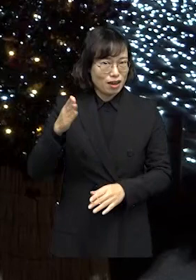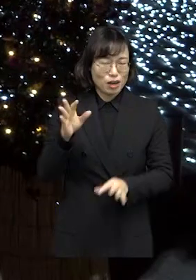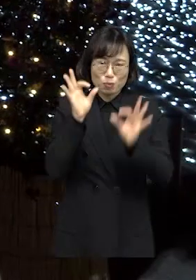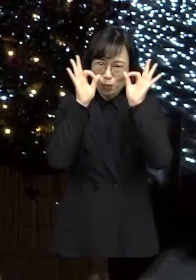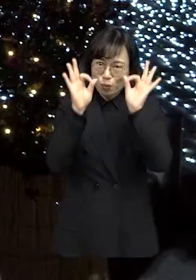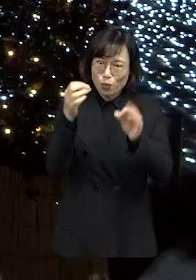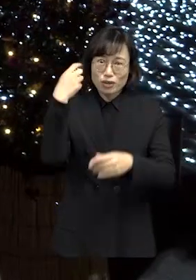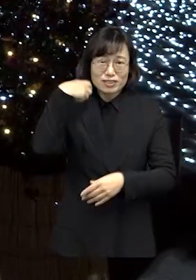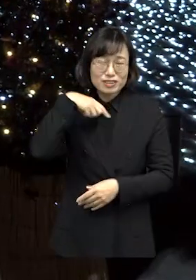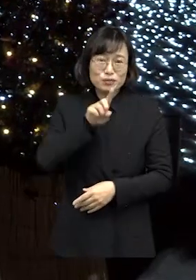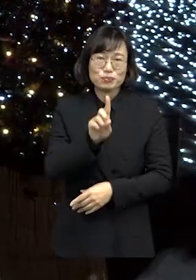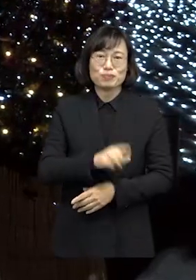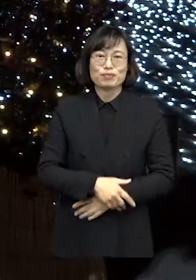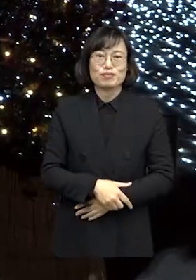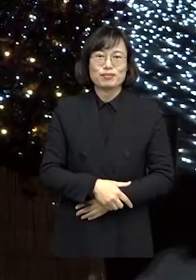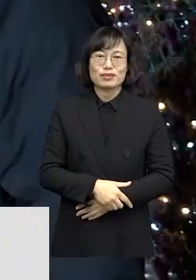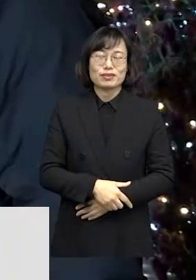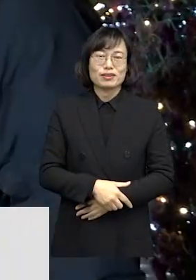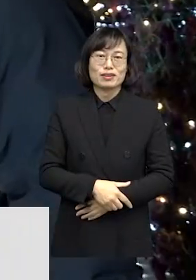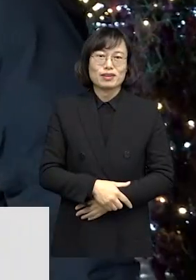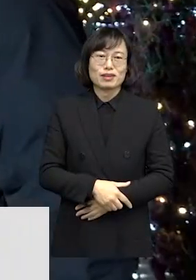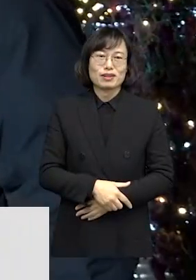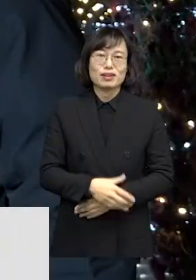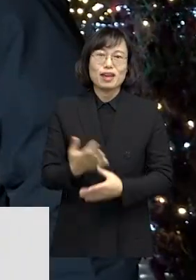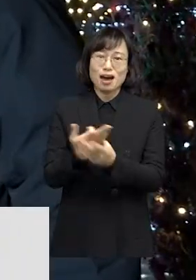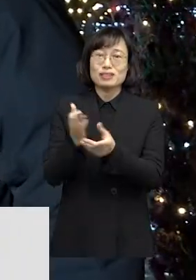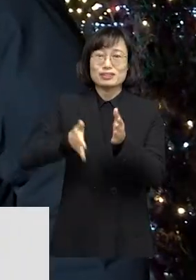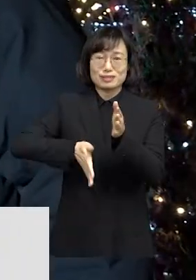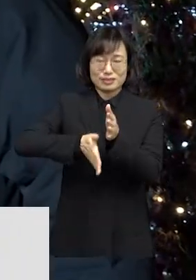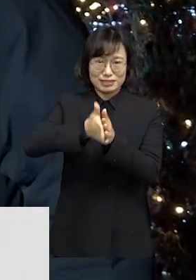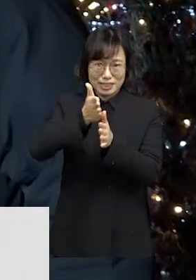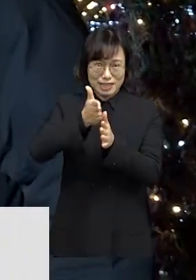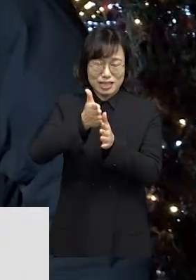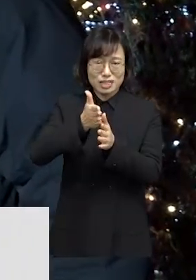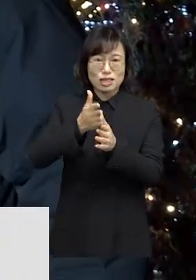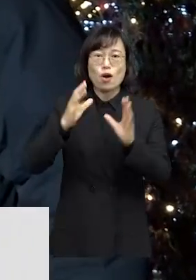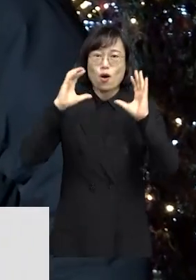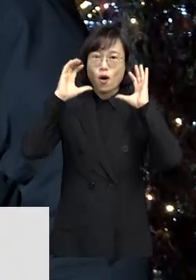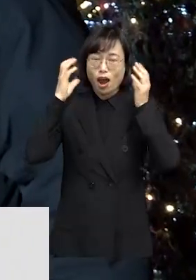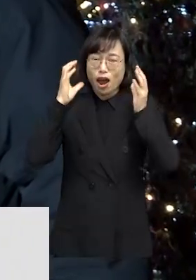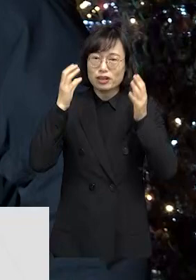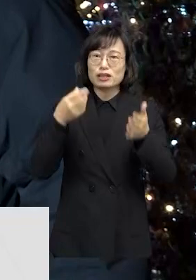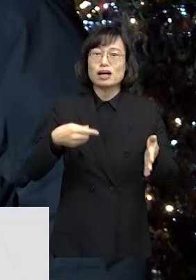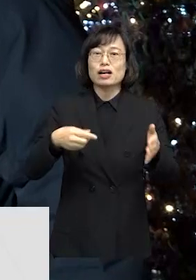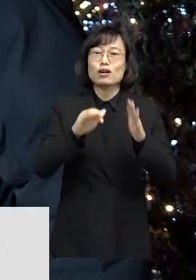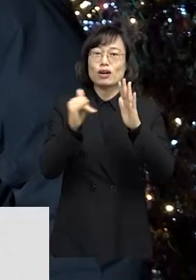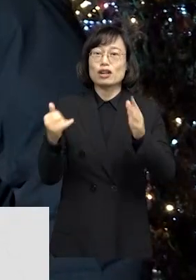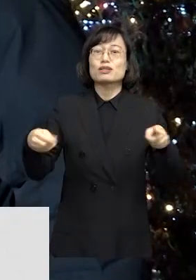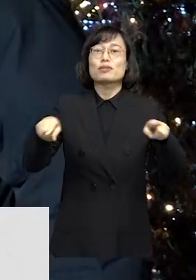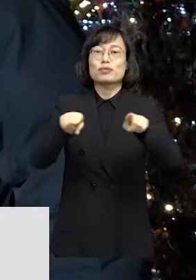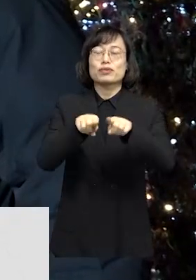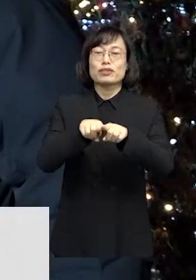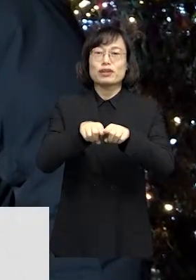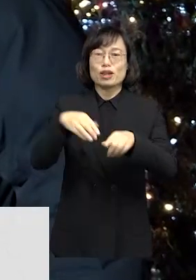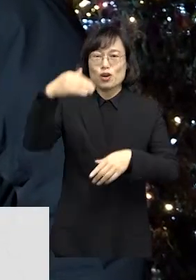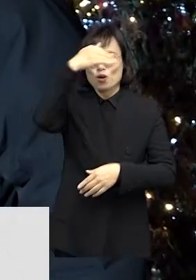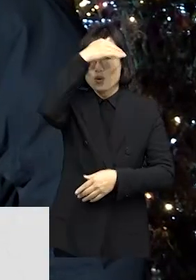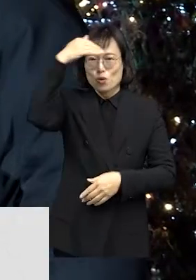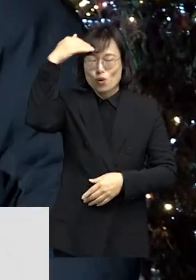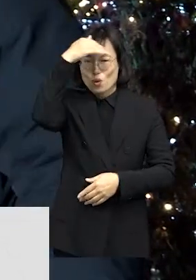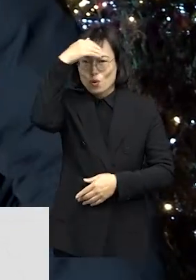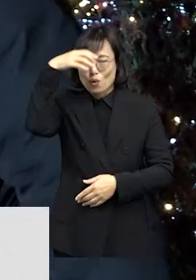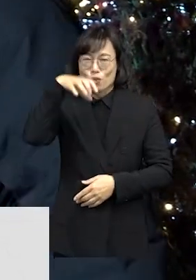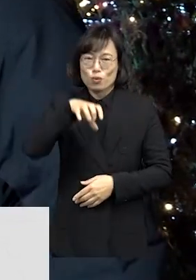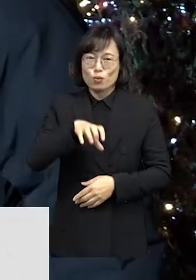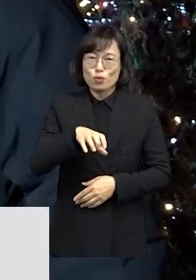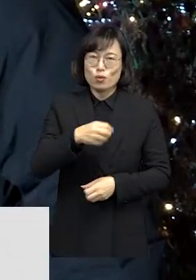있는데 와서 보니까 소감이 어떠세요? 아, 이렇게 양산시에서 이렇게 애들하고 가족끼리 다 함께 즐길 수 있는 눈에